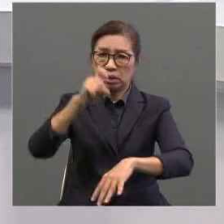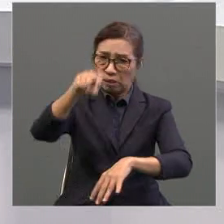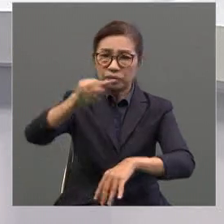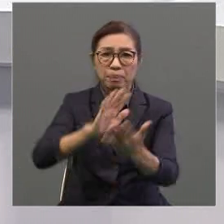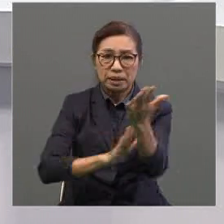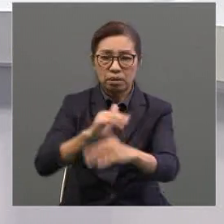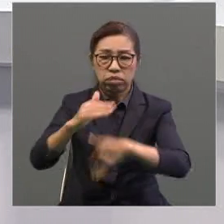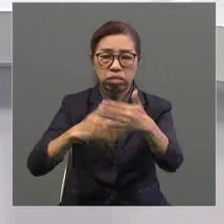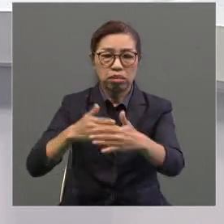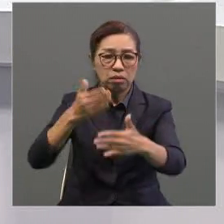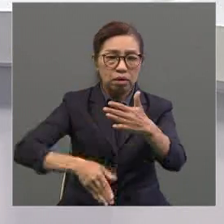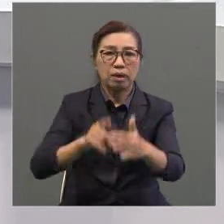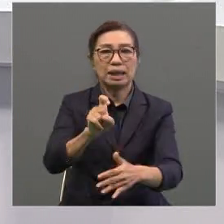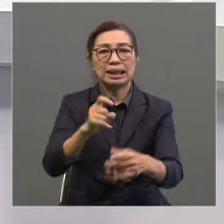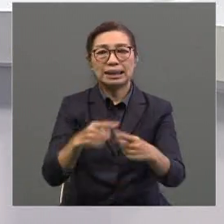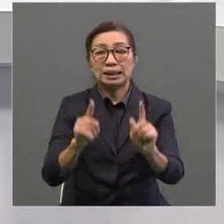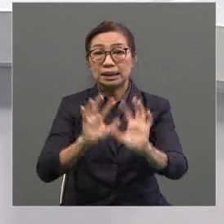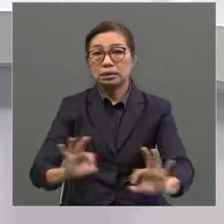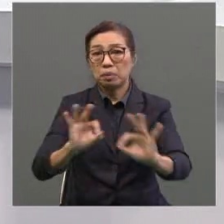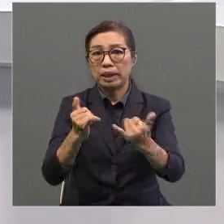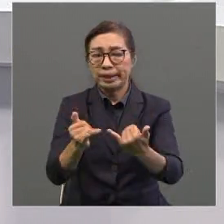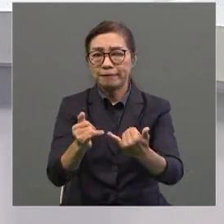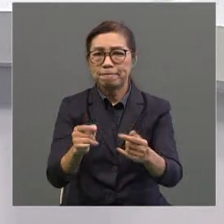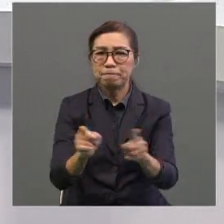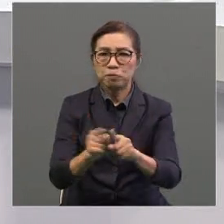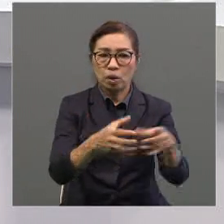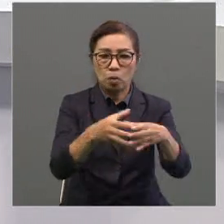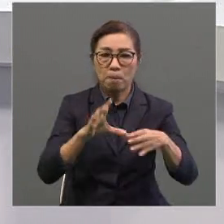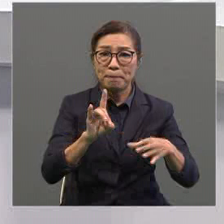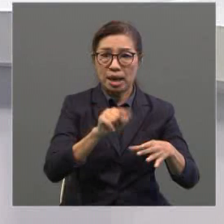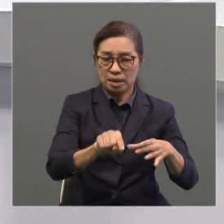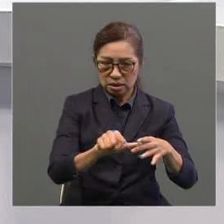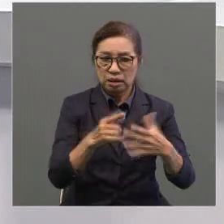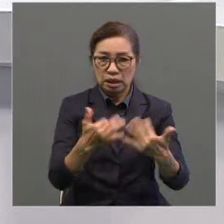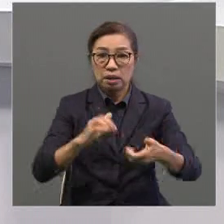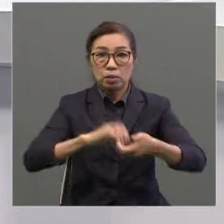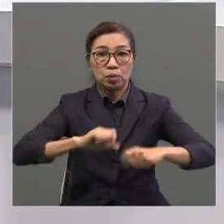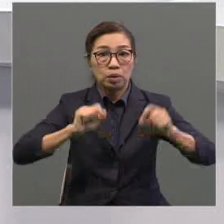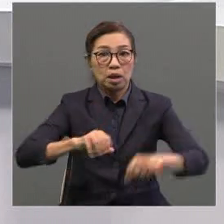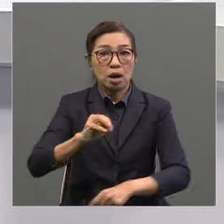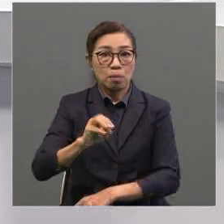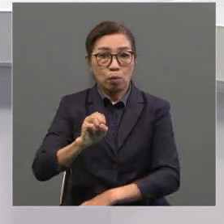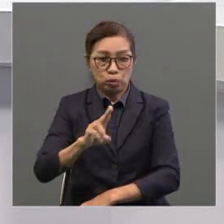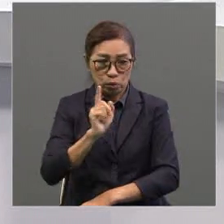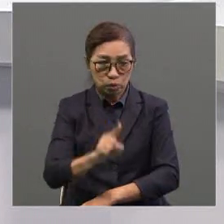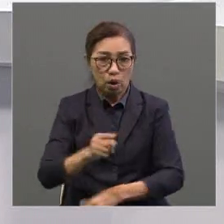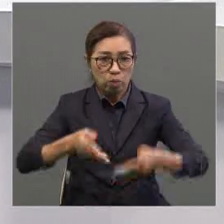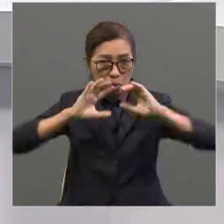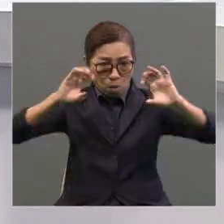จะเดินหน้าต่อไปได้นะคะแล้วก็ที่สำคัญมันเป็นเรื่องที่ 8พรรคการเมืองที่มีการทำ MOUเนี่ยต้องรีบในการจัดตั้งรัฐบาลนั่น